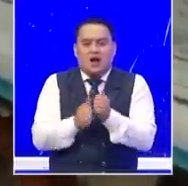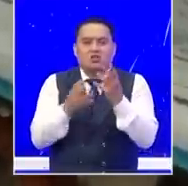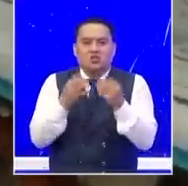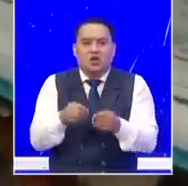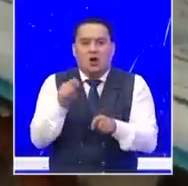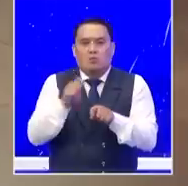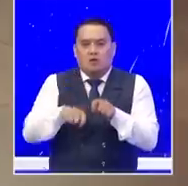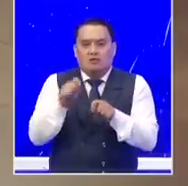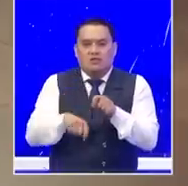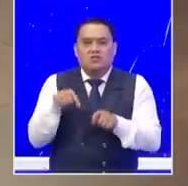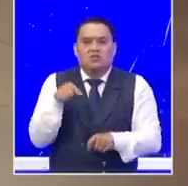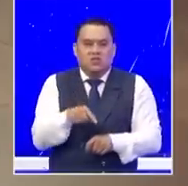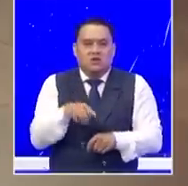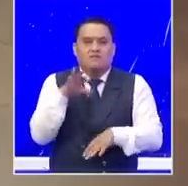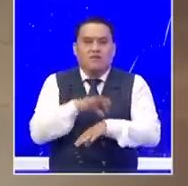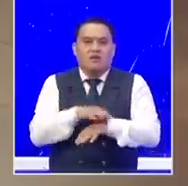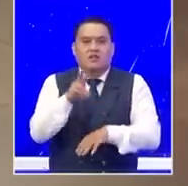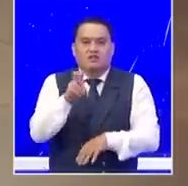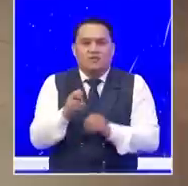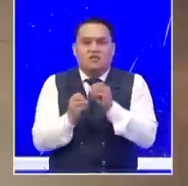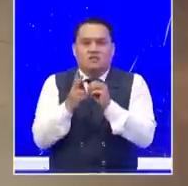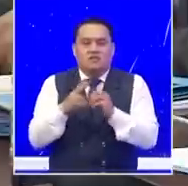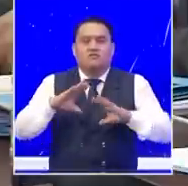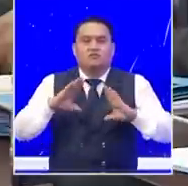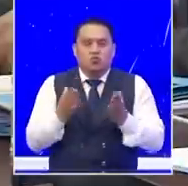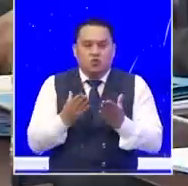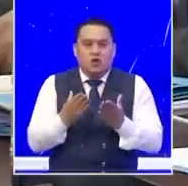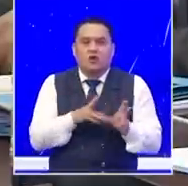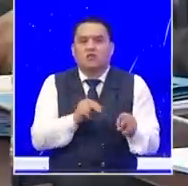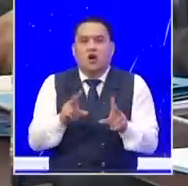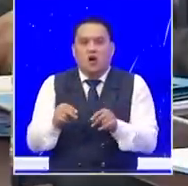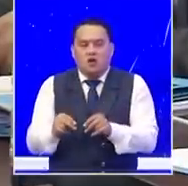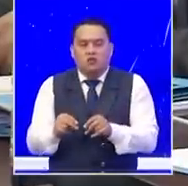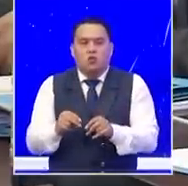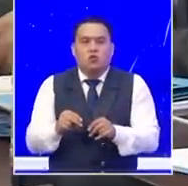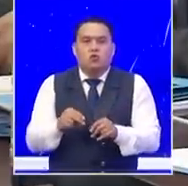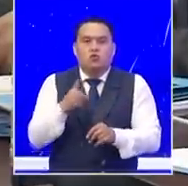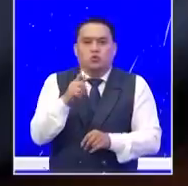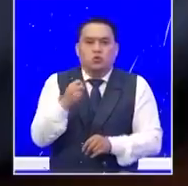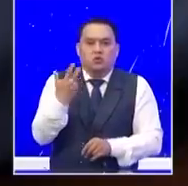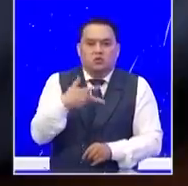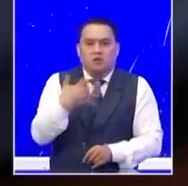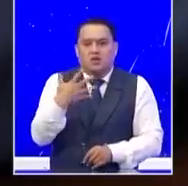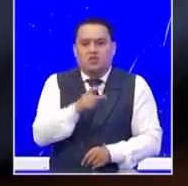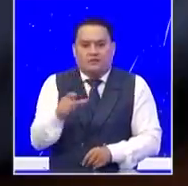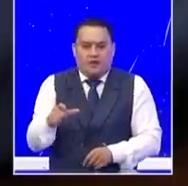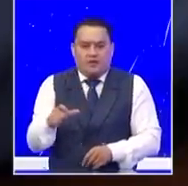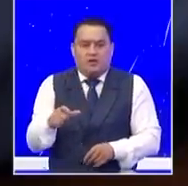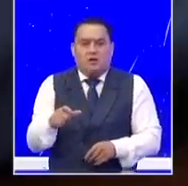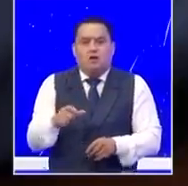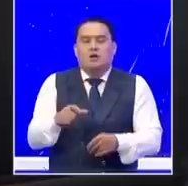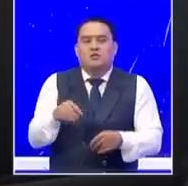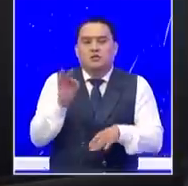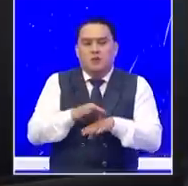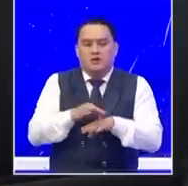более 1000 пациентов. Уже выявлено 212 случаев заражения. К счастью, больше половины, точнее 135 человек, уже избавились от